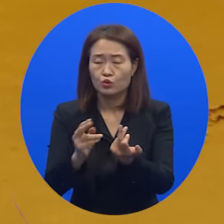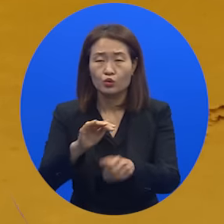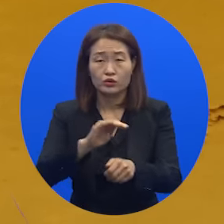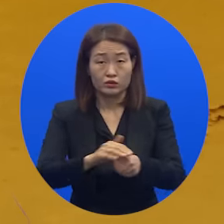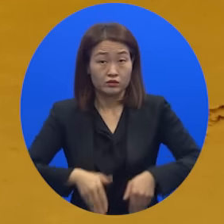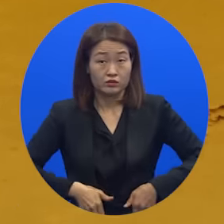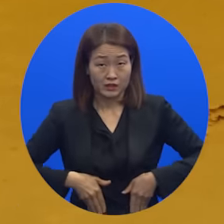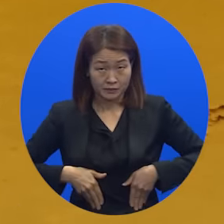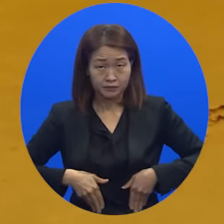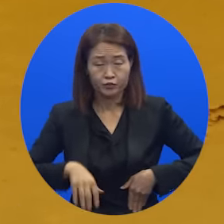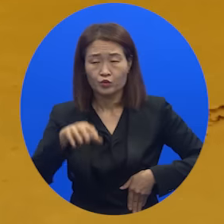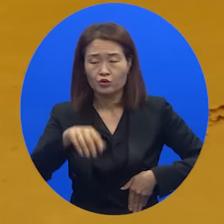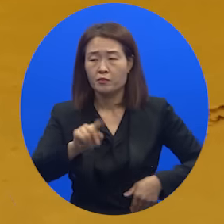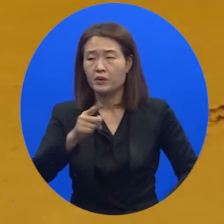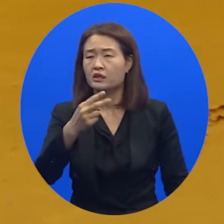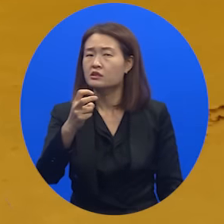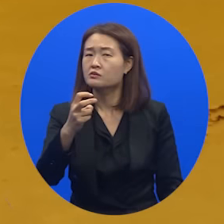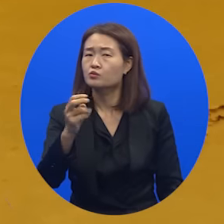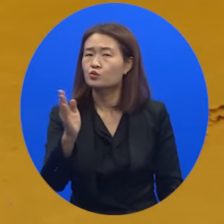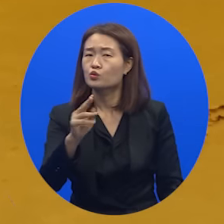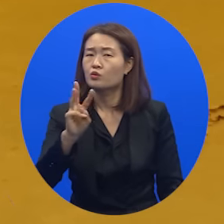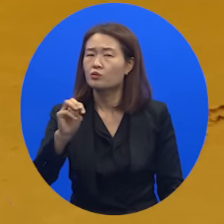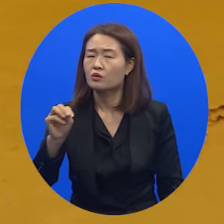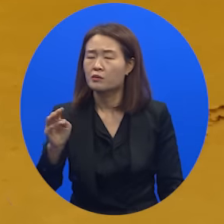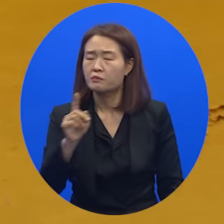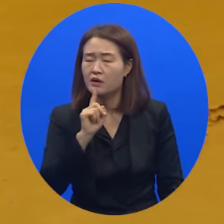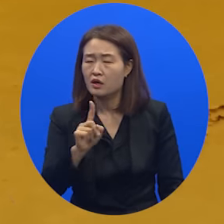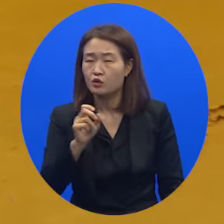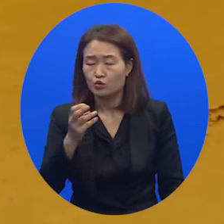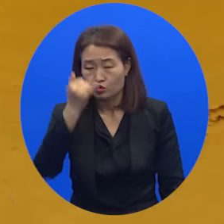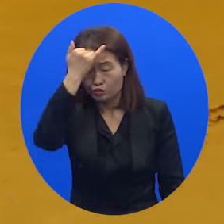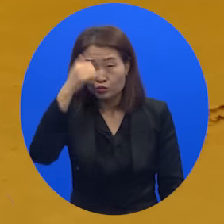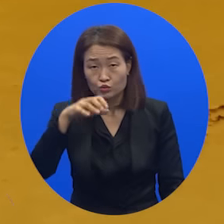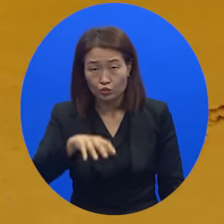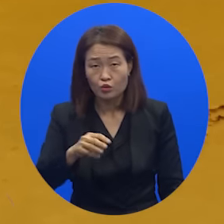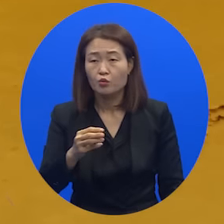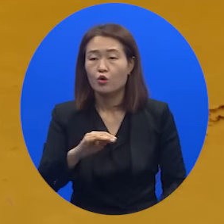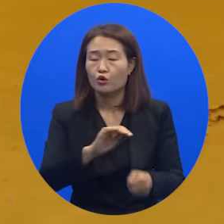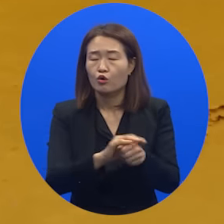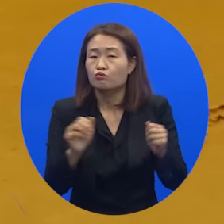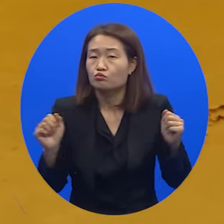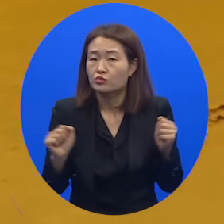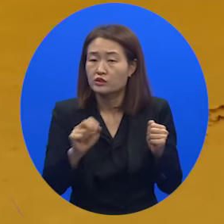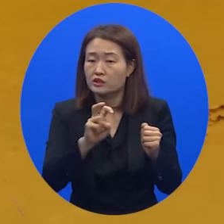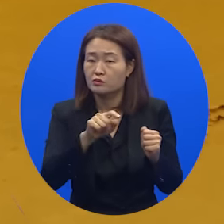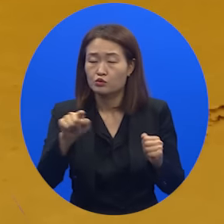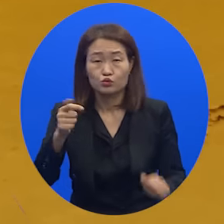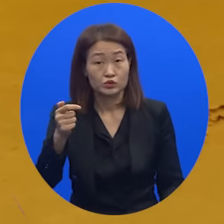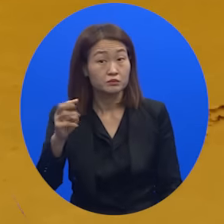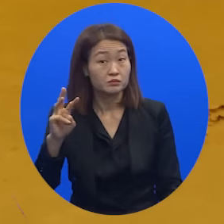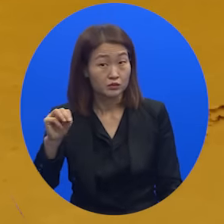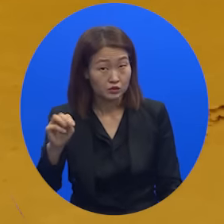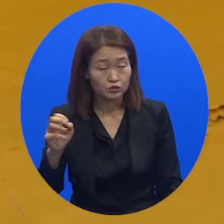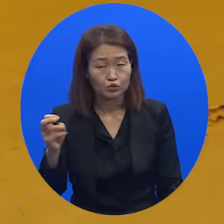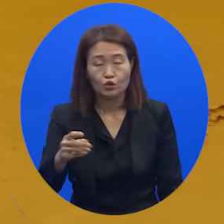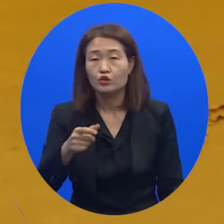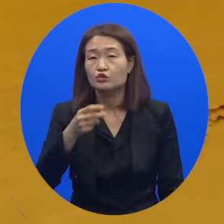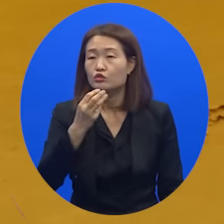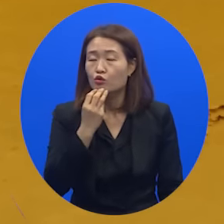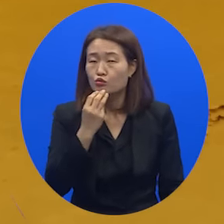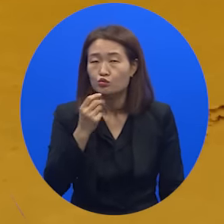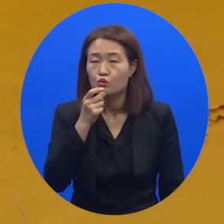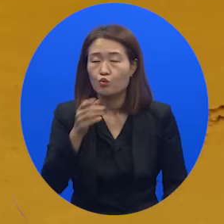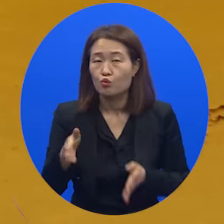경남 남해안은 120mm 이상 오겠고요 충청과 전북 경북은 20에서 60mm